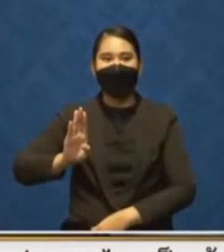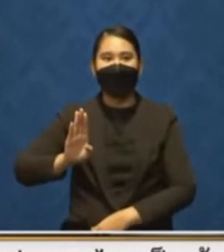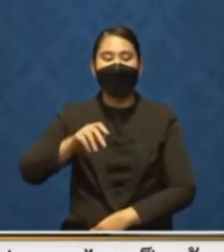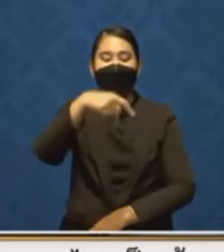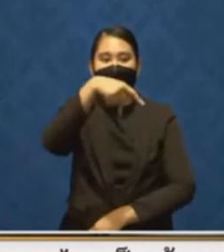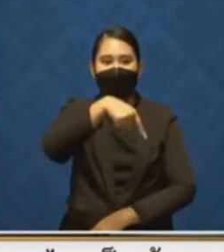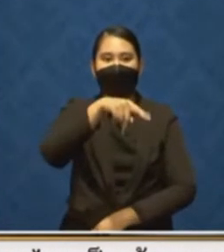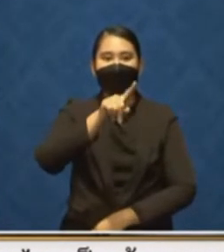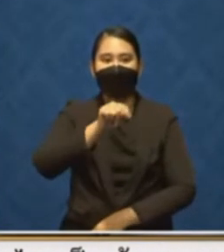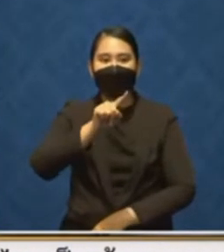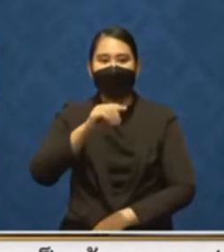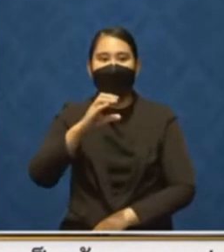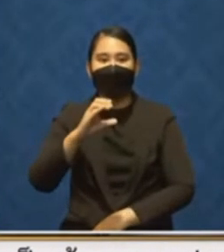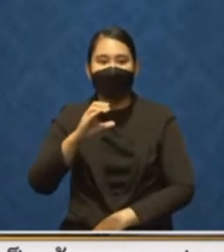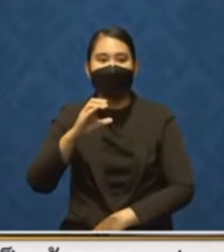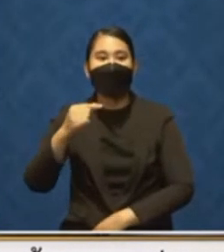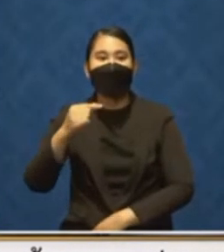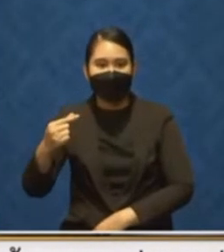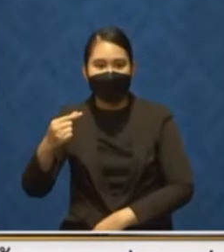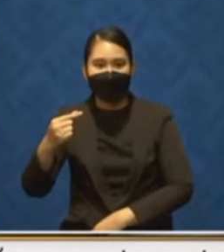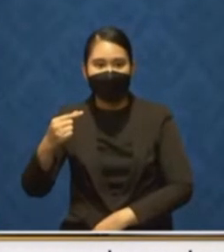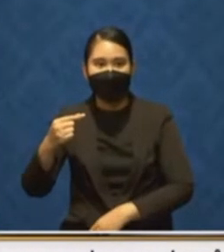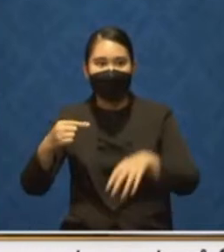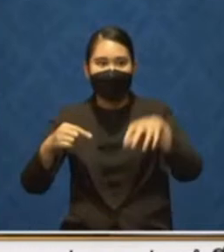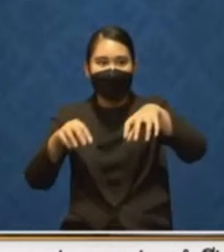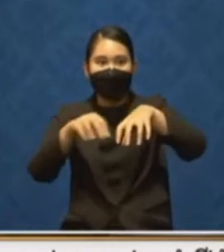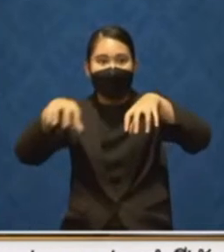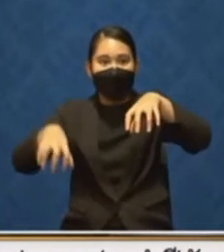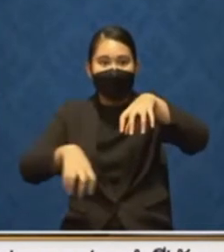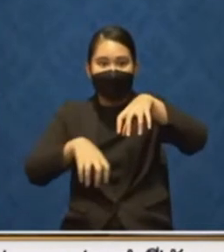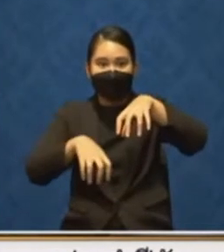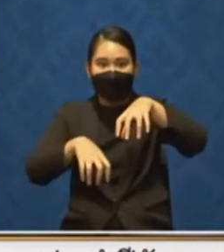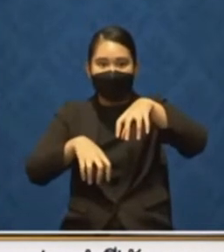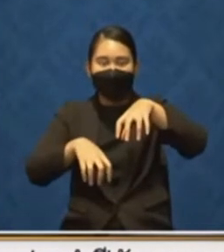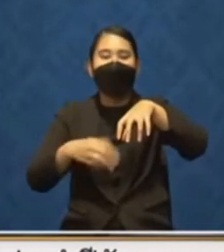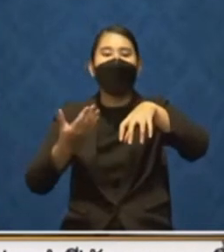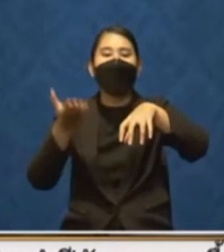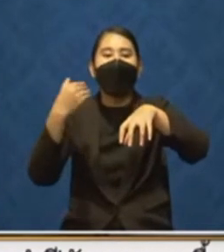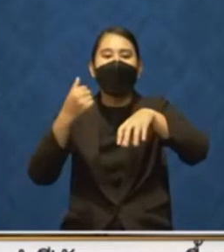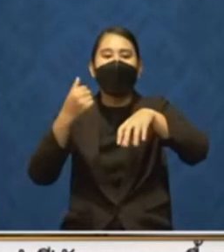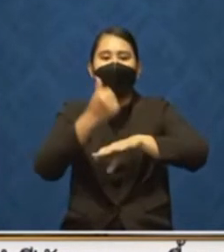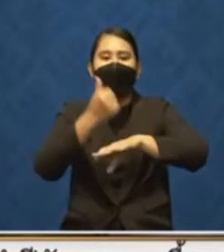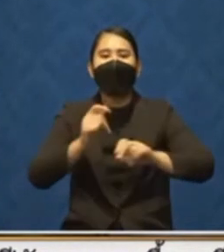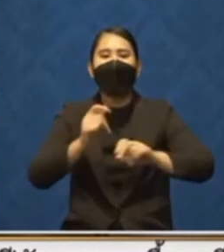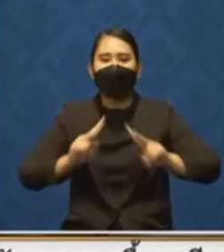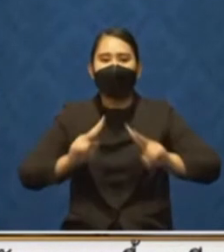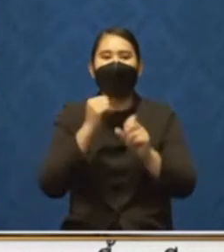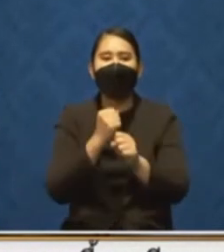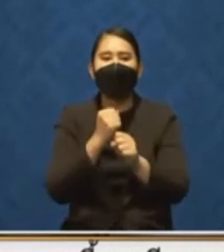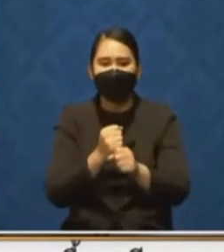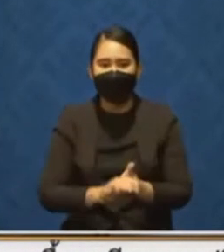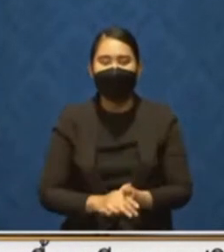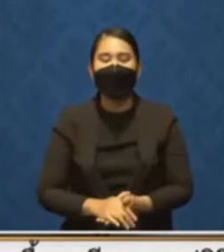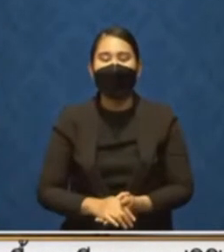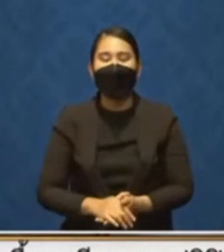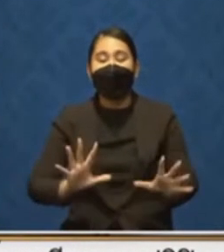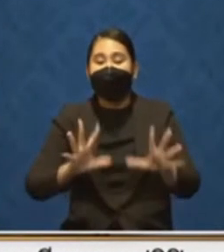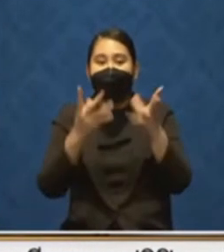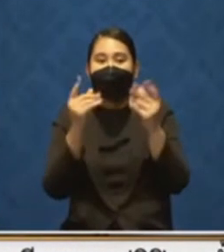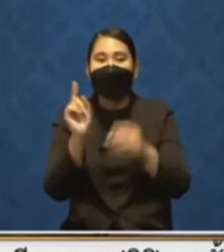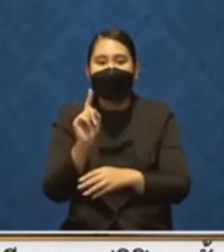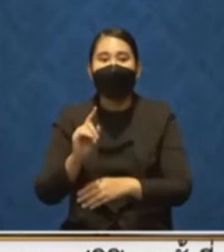บริษัทลูกของ PTTGCก็คือท่านประธานสุพัฒน์พงษ์นั่งในสมัยนั้นเธอชี้แจงนะว่าหายไปไหนล่ะหายจริง